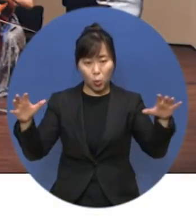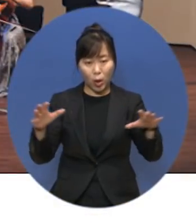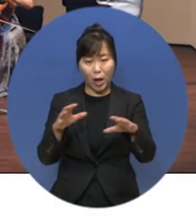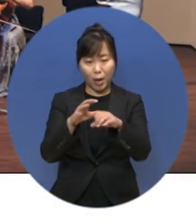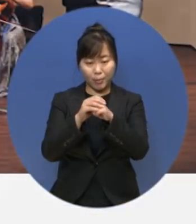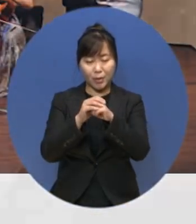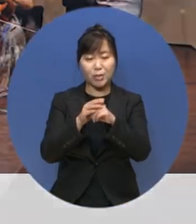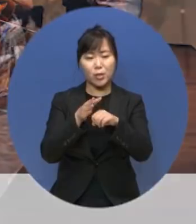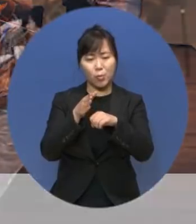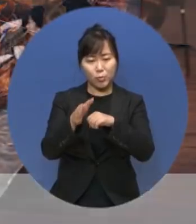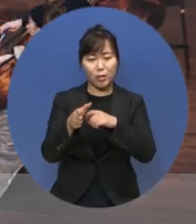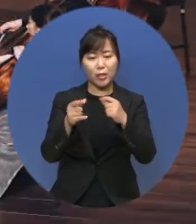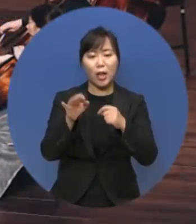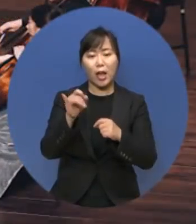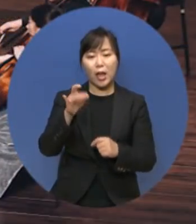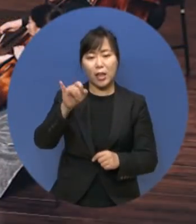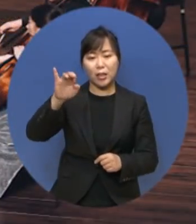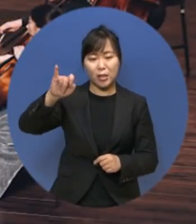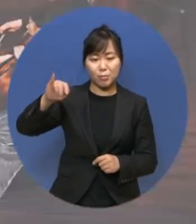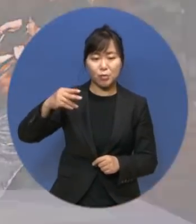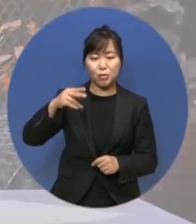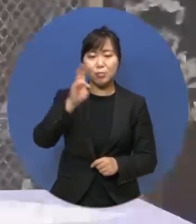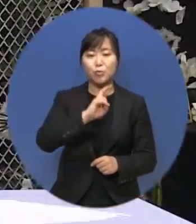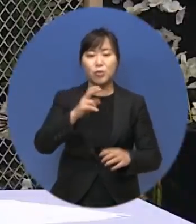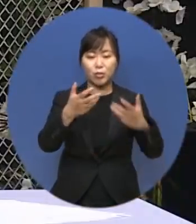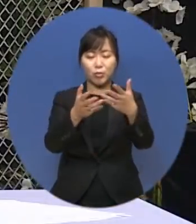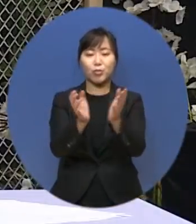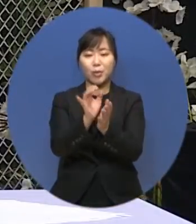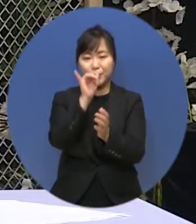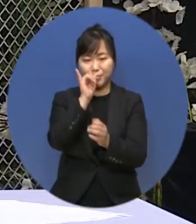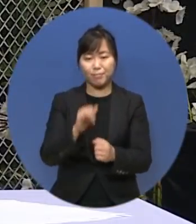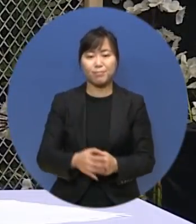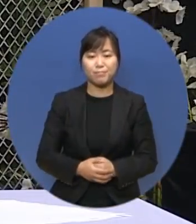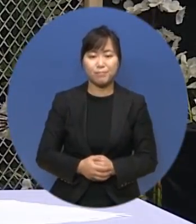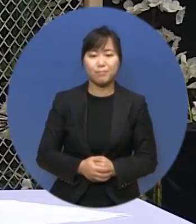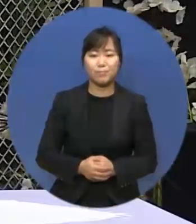전문 앙상블인 예불 뮤직 그룹이 활동하고 있습니다.